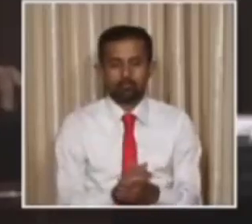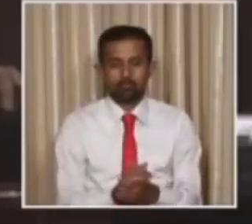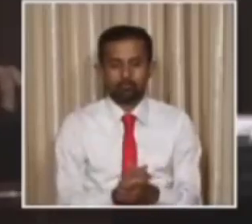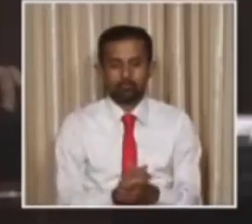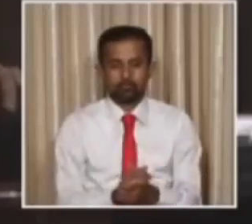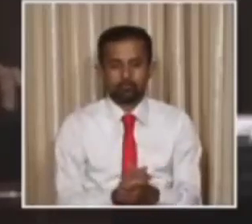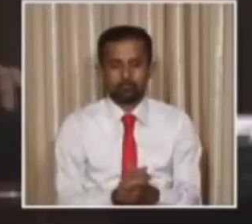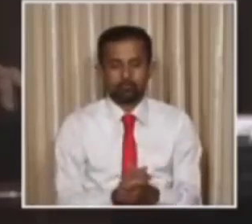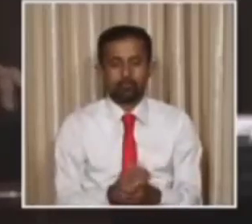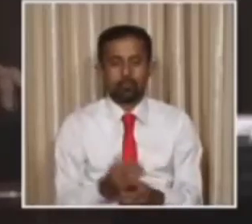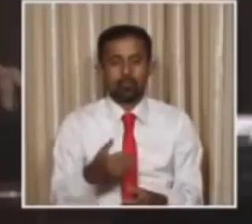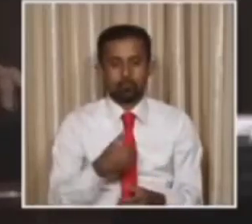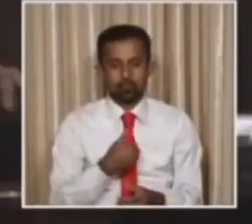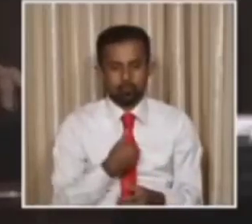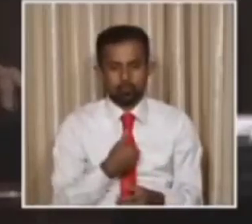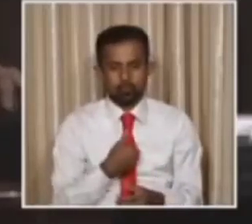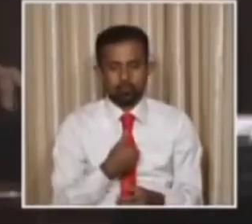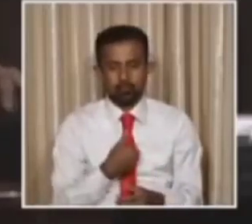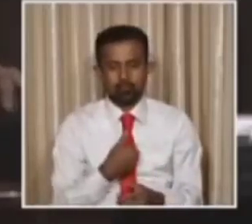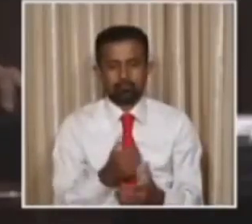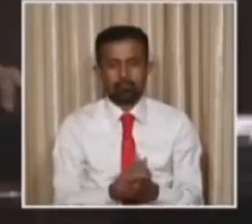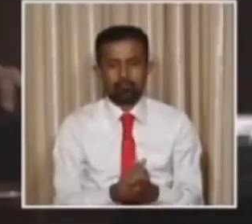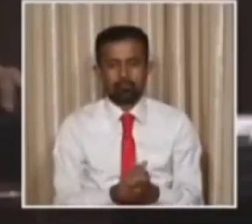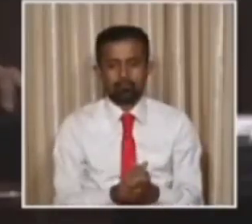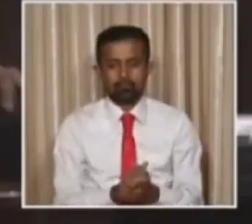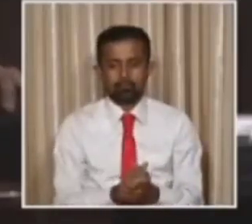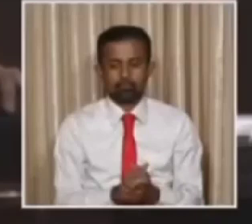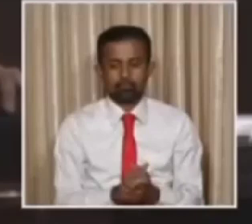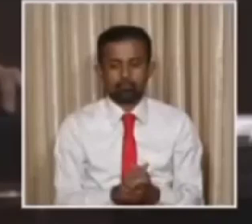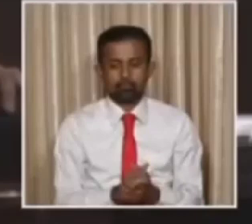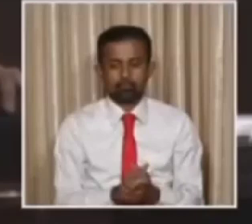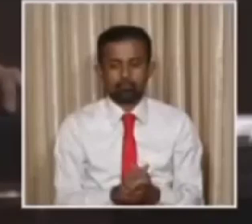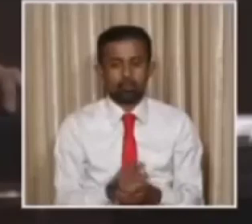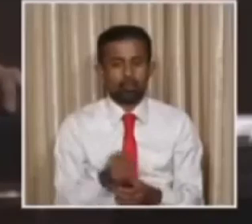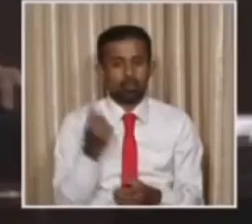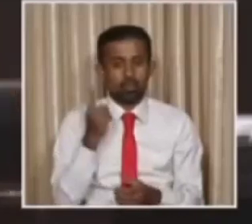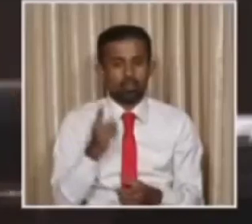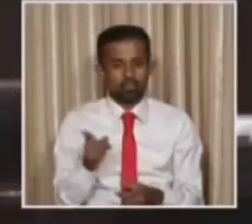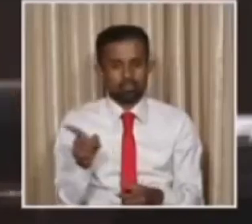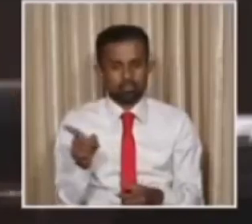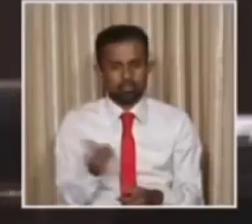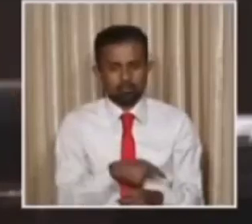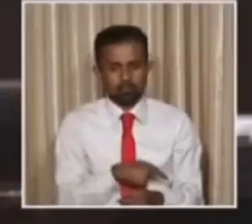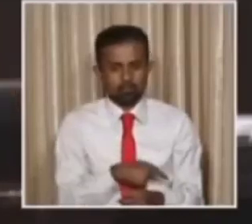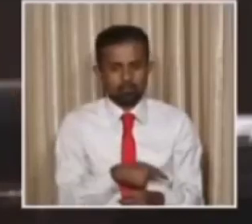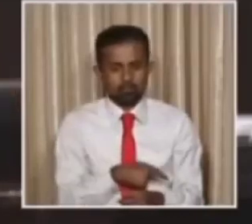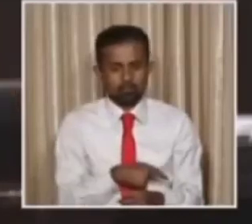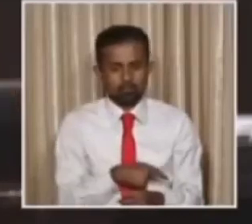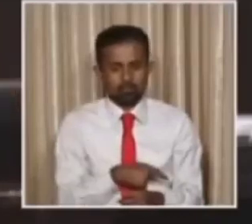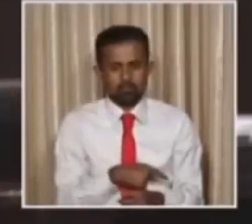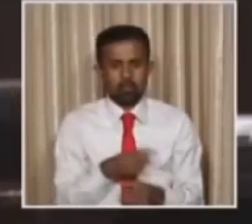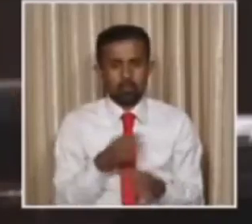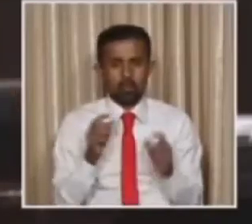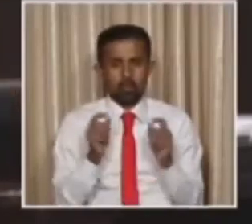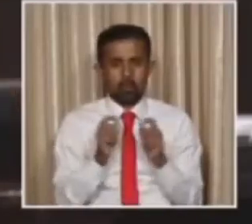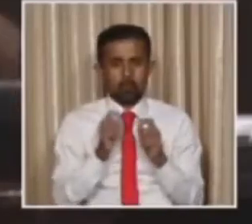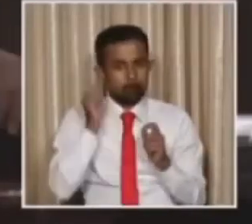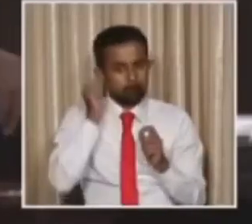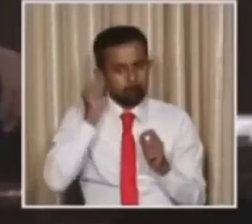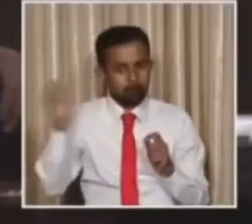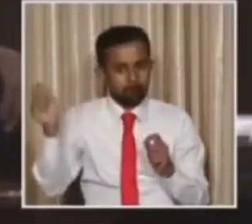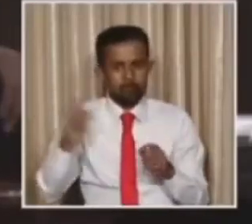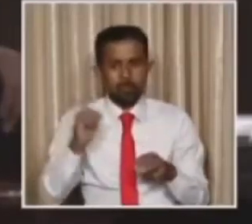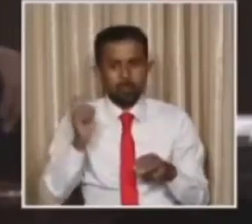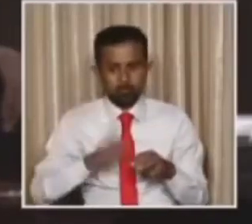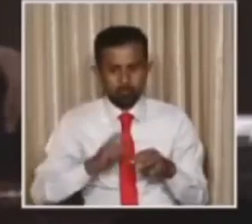இரு அமைச்சர்களும் பாராளுமன்றத்தில் பாவிக்கக்கூடாத வார்த்தை பிரயோகங்களை பாவித்து சாணக்கியன் அவர்களை நிந்தித்ததனை காணக்கூடியதாக இருந்தது. குறிப்பாக Ali